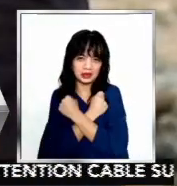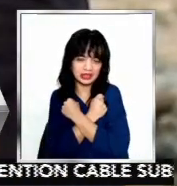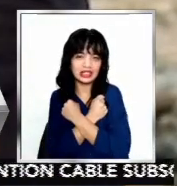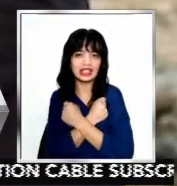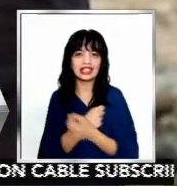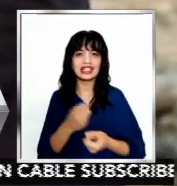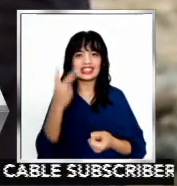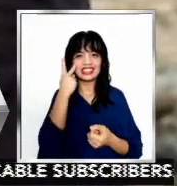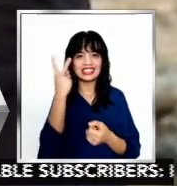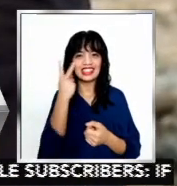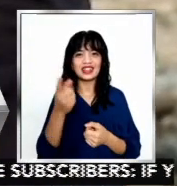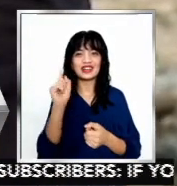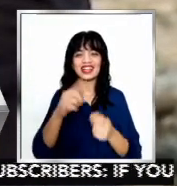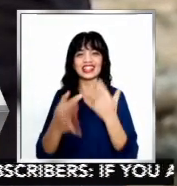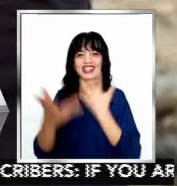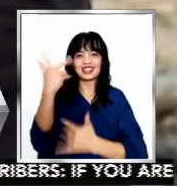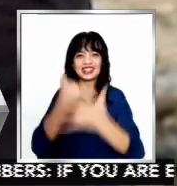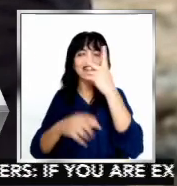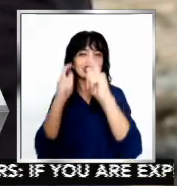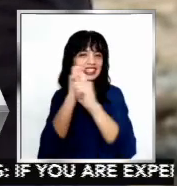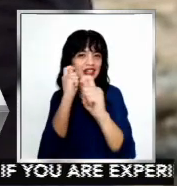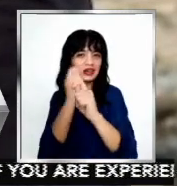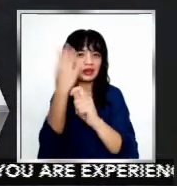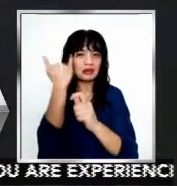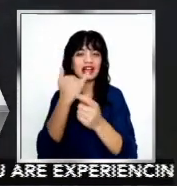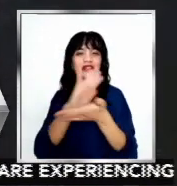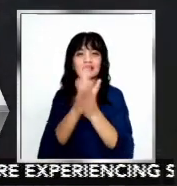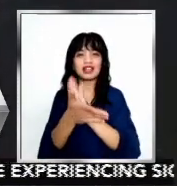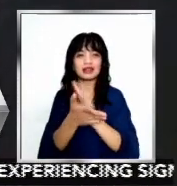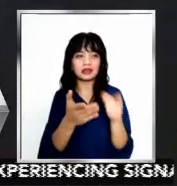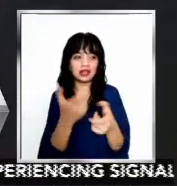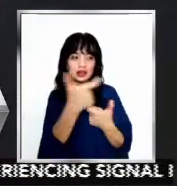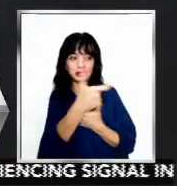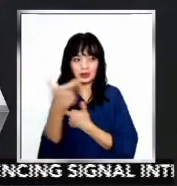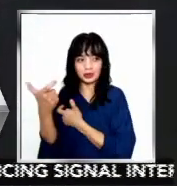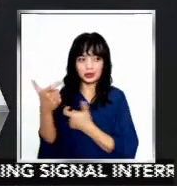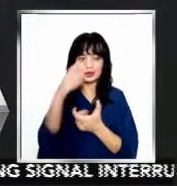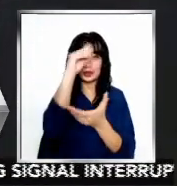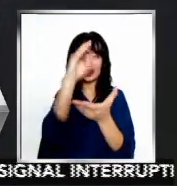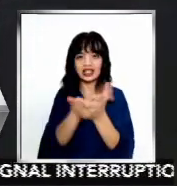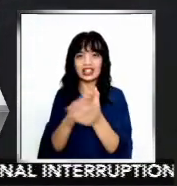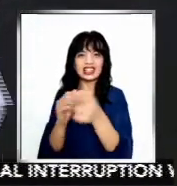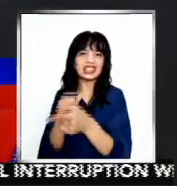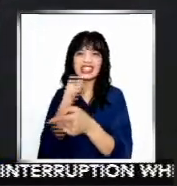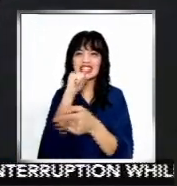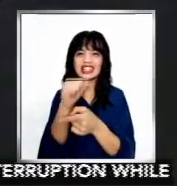fire truck ang gawing bridal car dahil bukod sa bumberong groom, hindi rin daw ito pangkaraniwan.